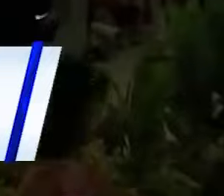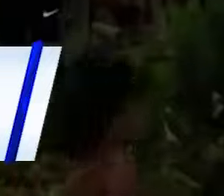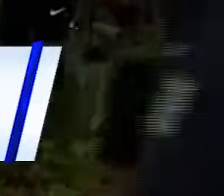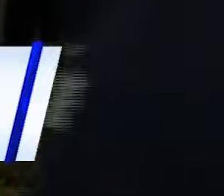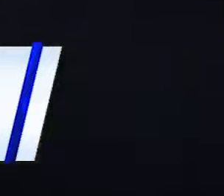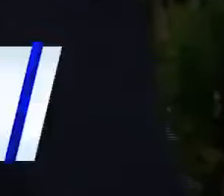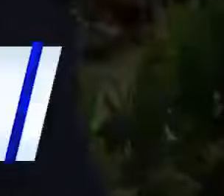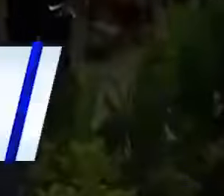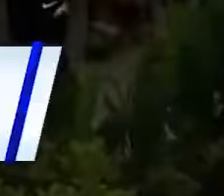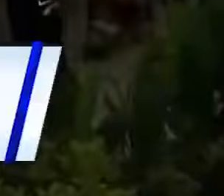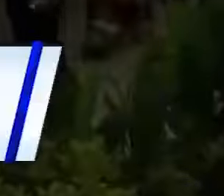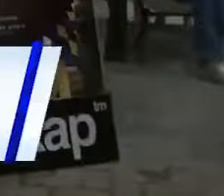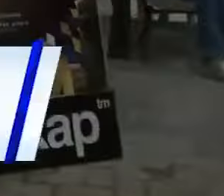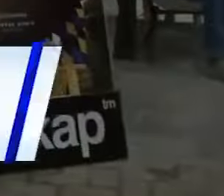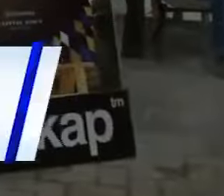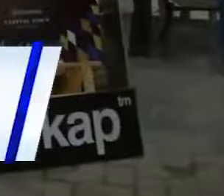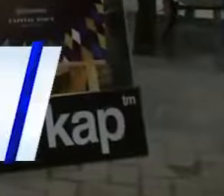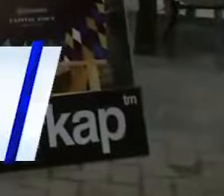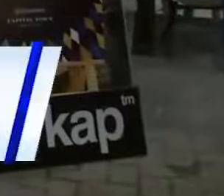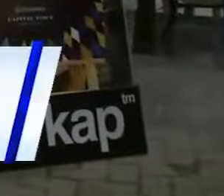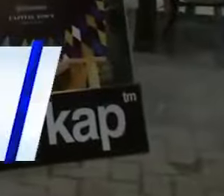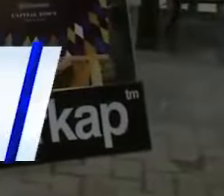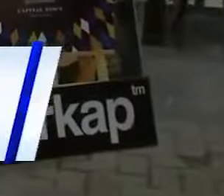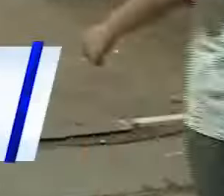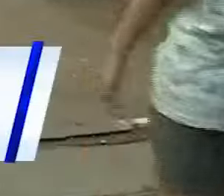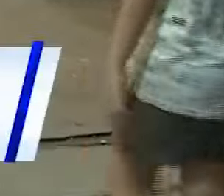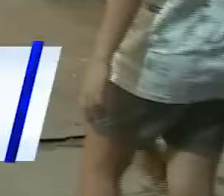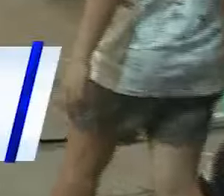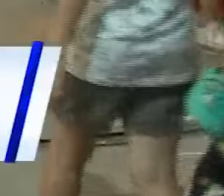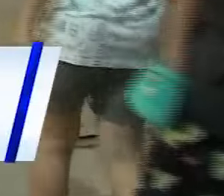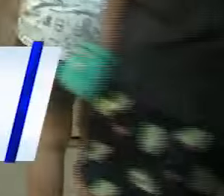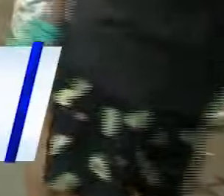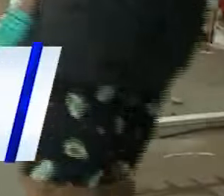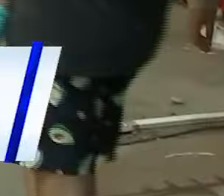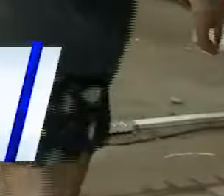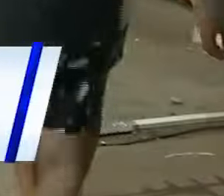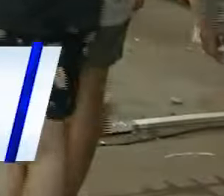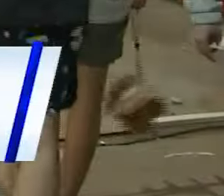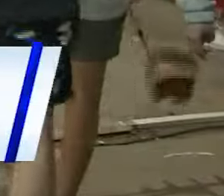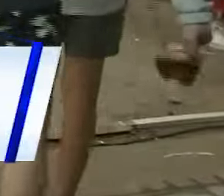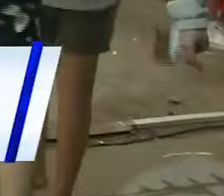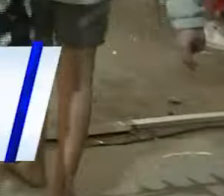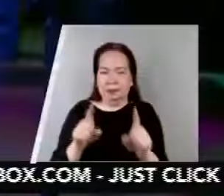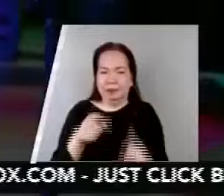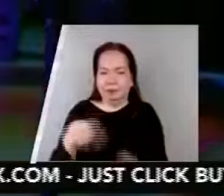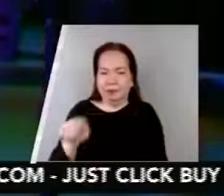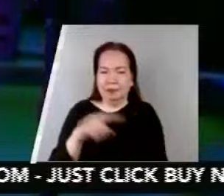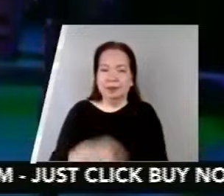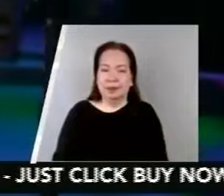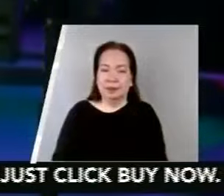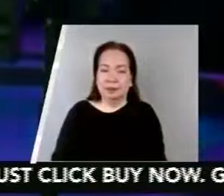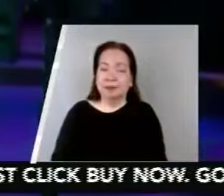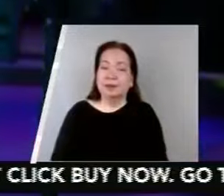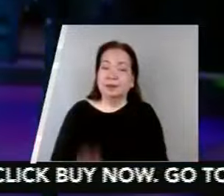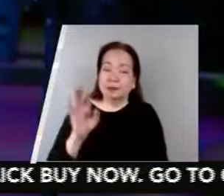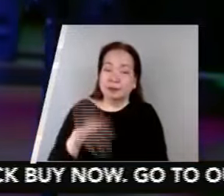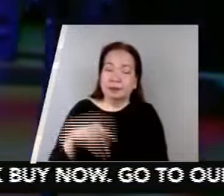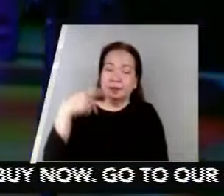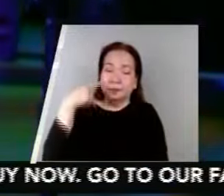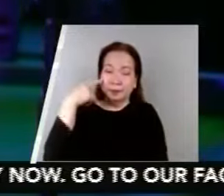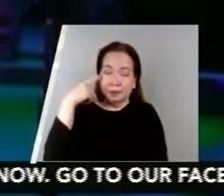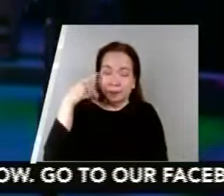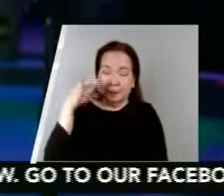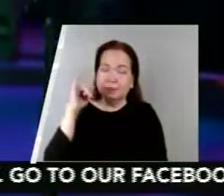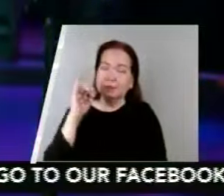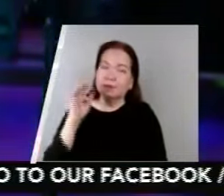Pag nagutom, syempre may mga food stalls na sasagot sa inyong mga cravings. Pia, pwedeng mag-unwind at simula